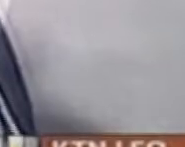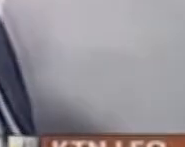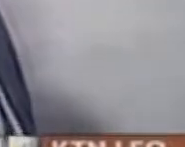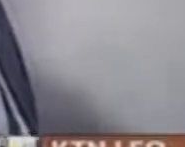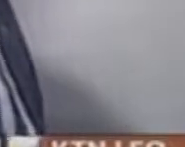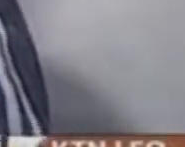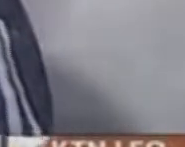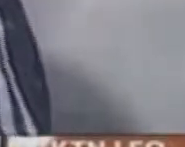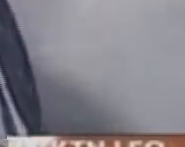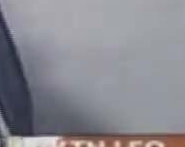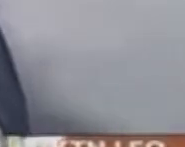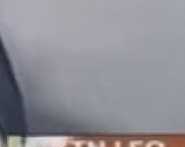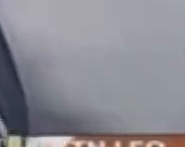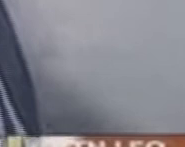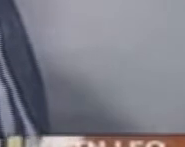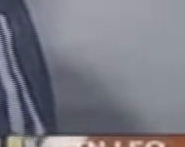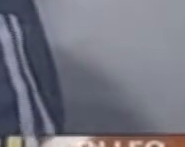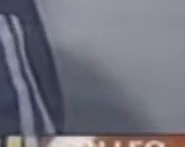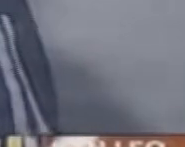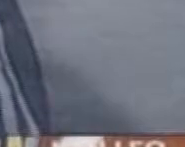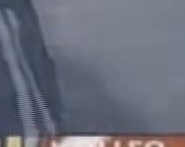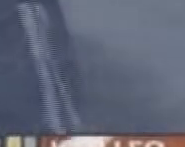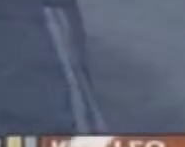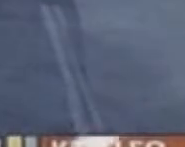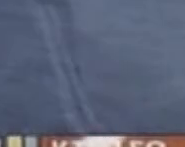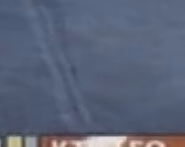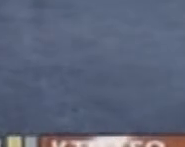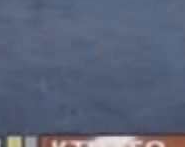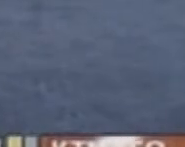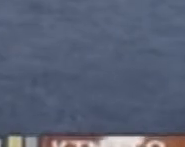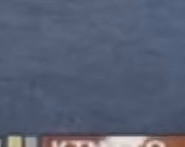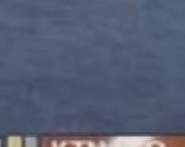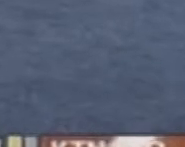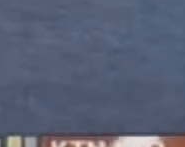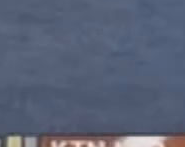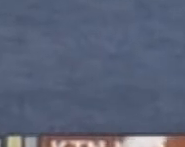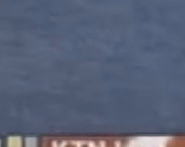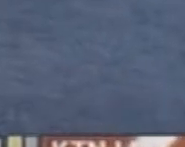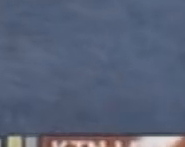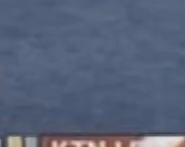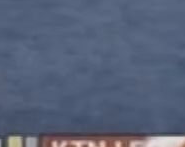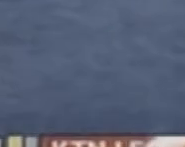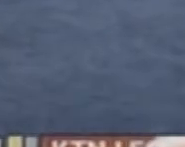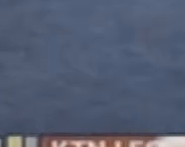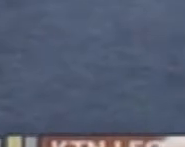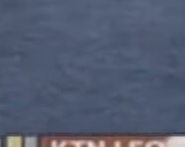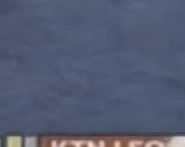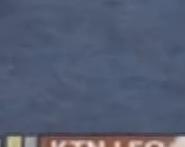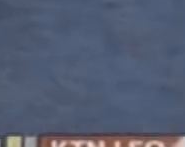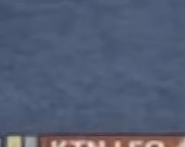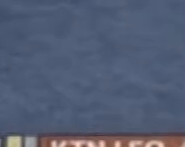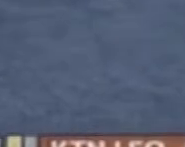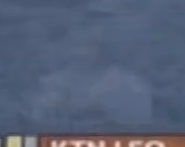Nairobi. Yo, yo, yo. Natamani kuwa kama ndege ya